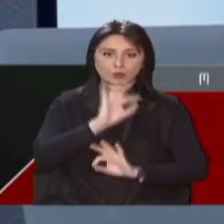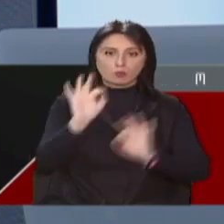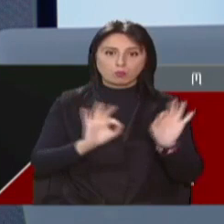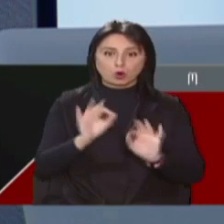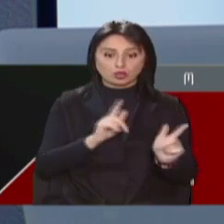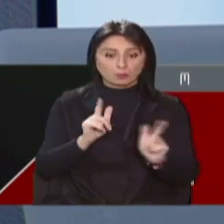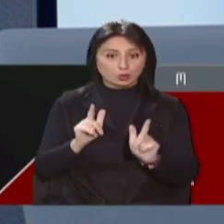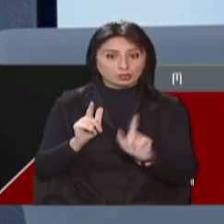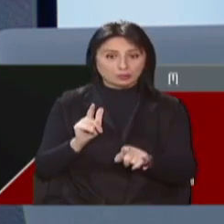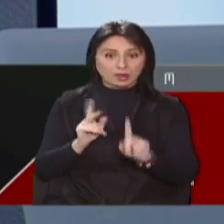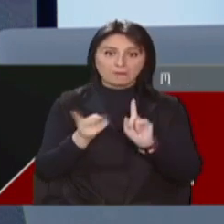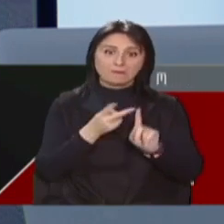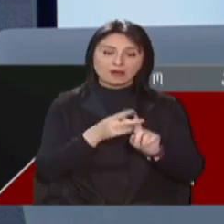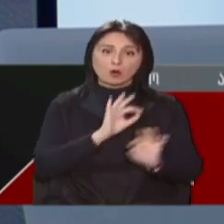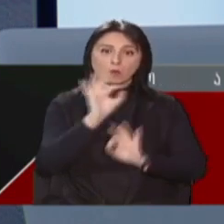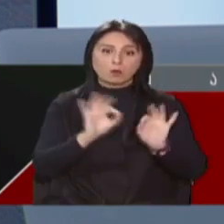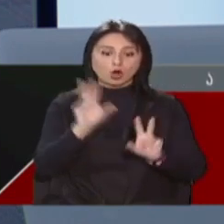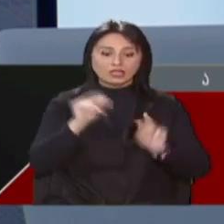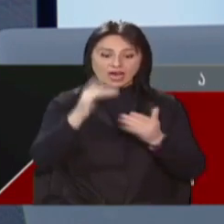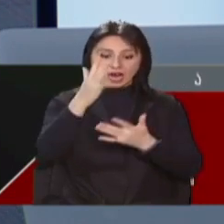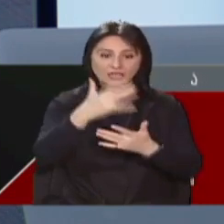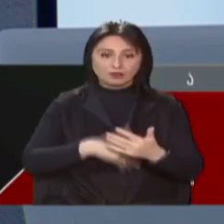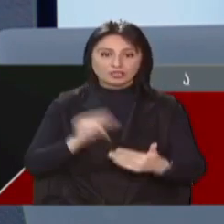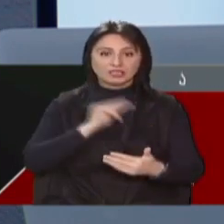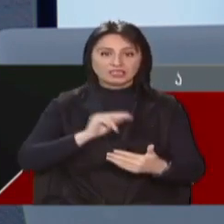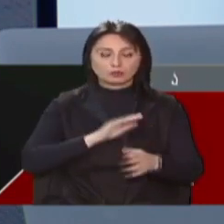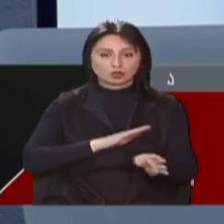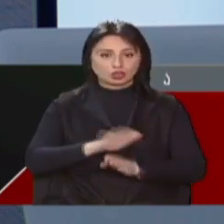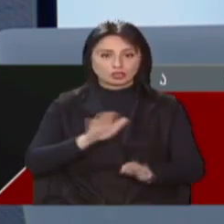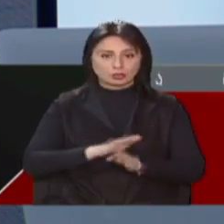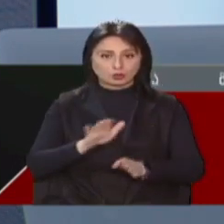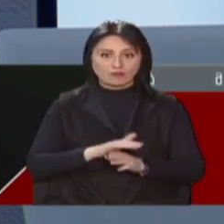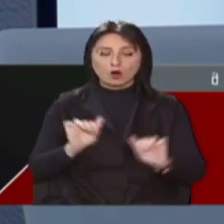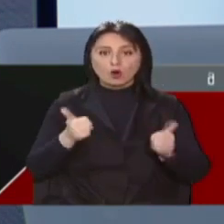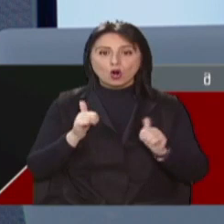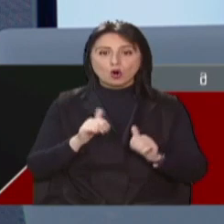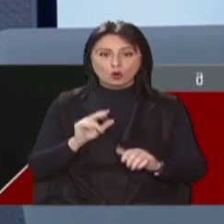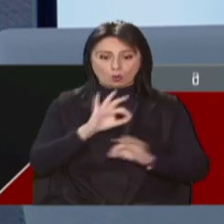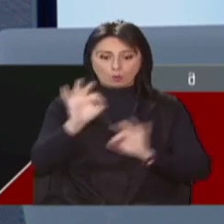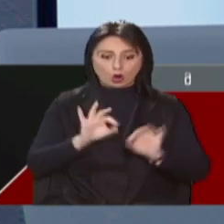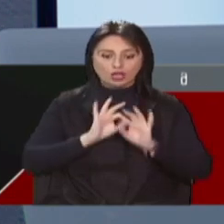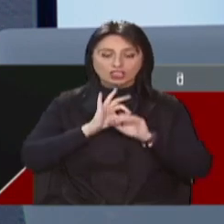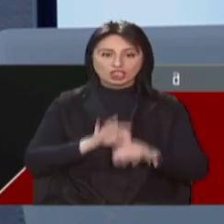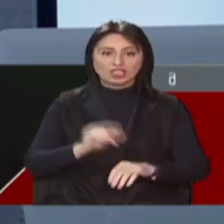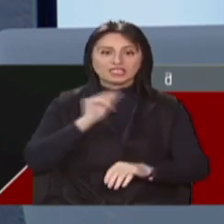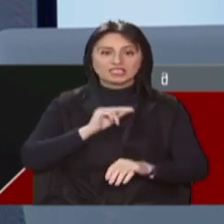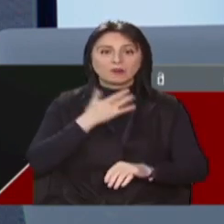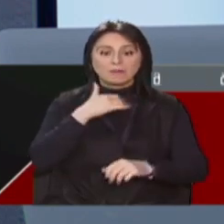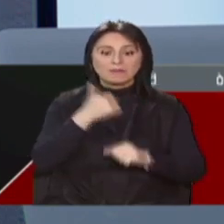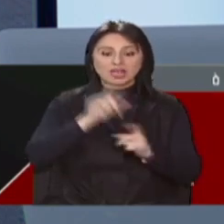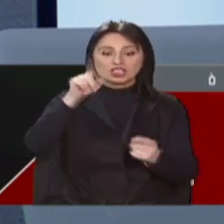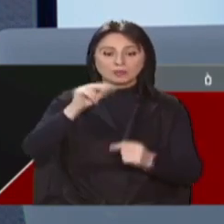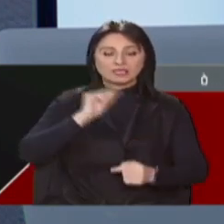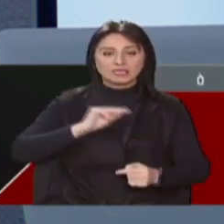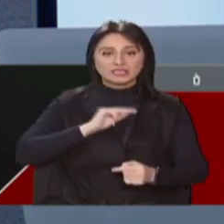პროექტის მოსამზადებლად და მეორე პროექტით გათვალისწინებული სამუშაოების შესასრულებლად. Როგორც პროექტი ასევე ჩატარებული სამუშაოები მერის